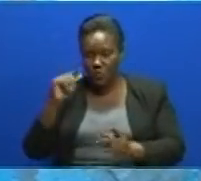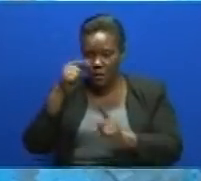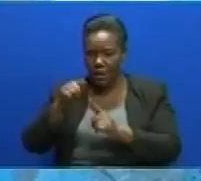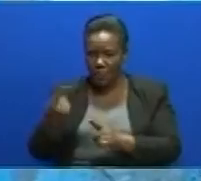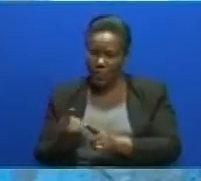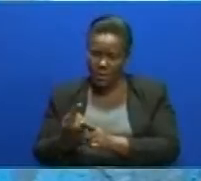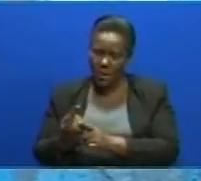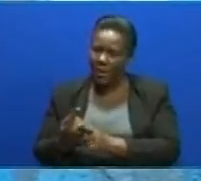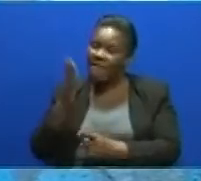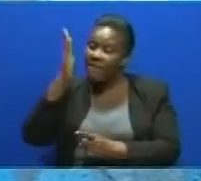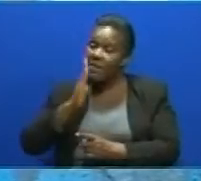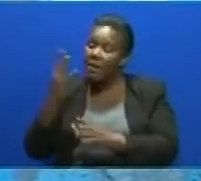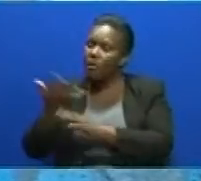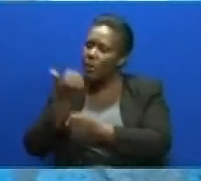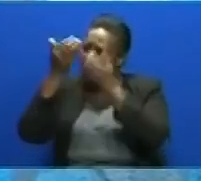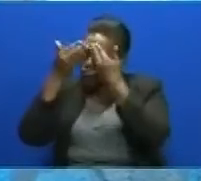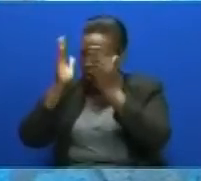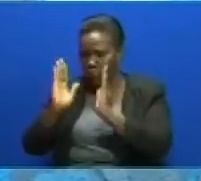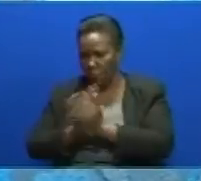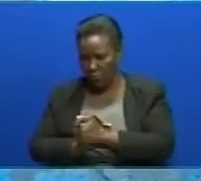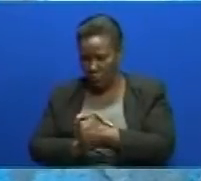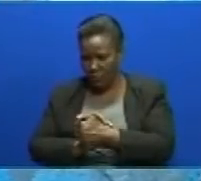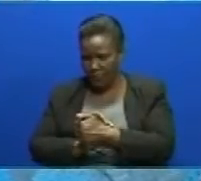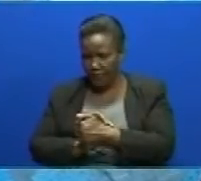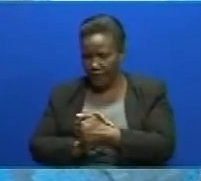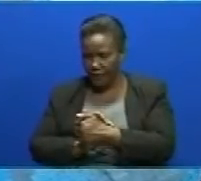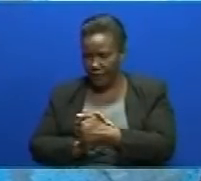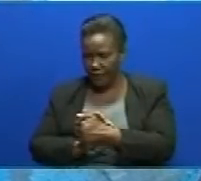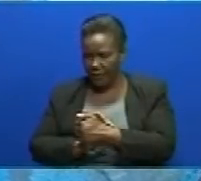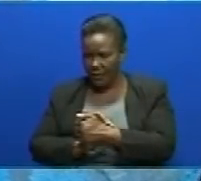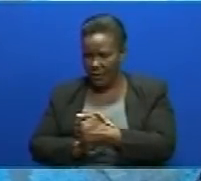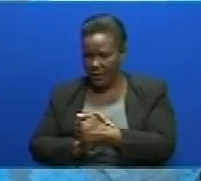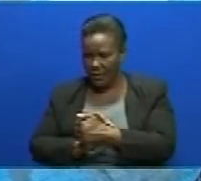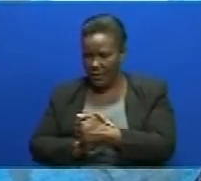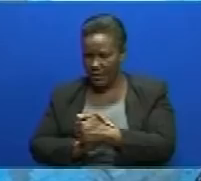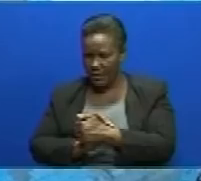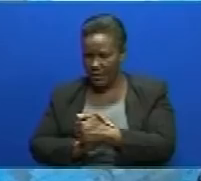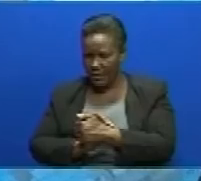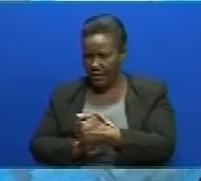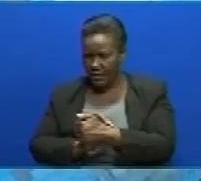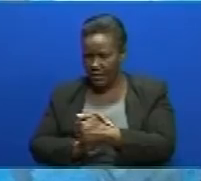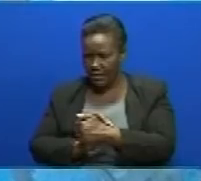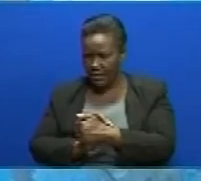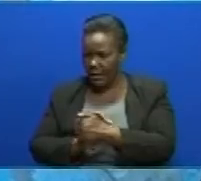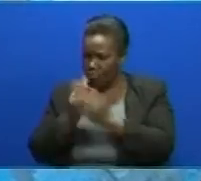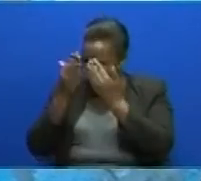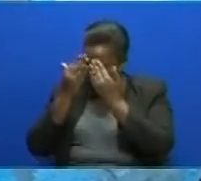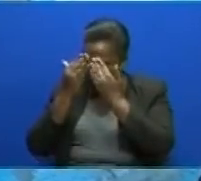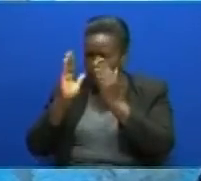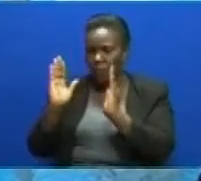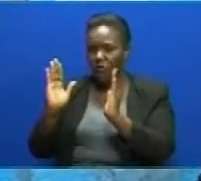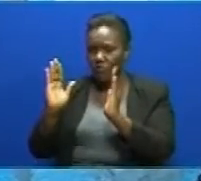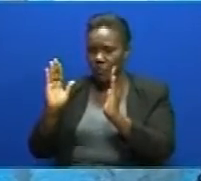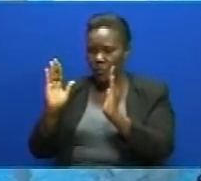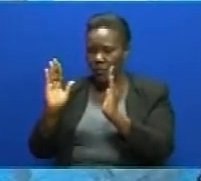njia mbalimbali, kwa sababu kuna namna mbalimbali ambazo vijana wanapenda kwa kutumia hizo njia kuwafundisha